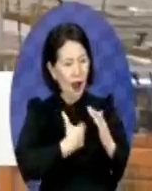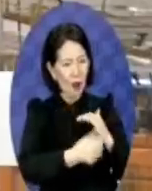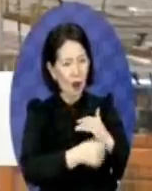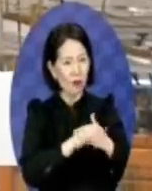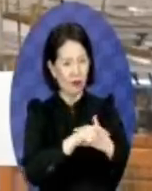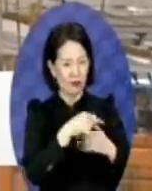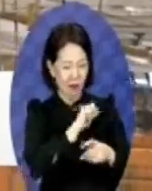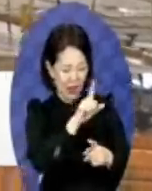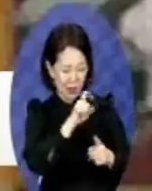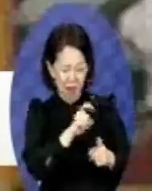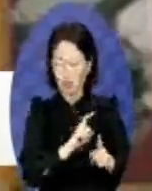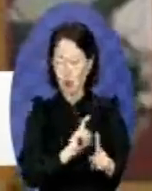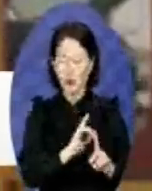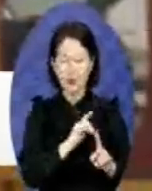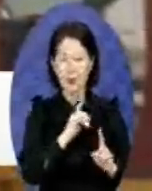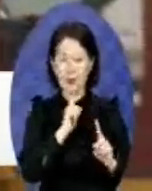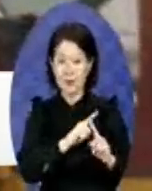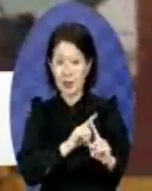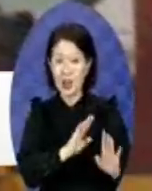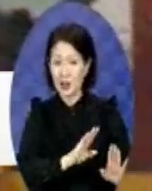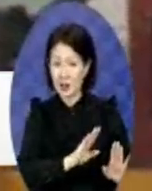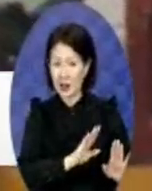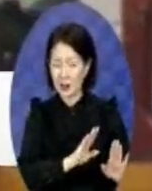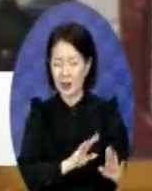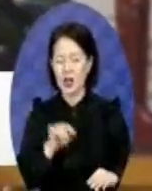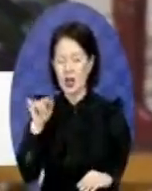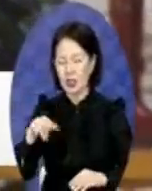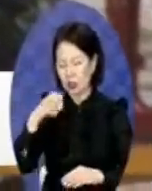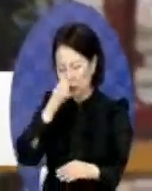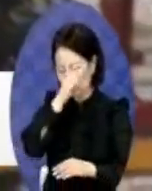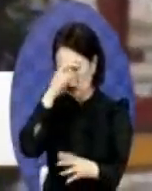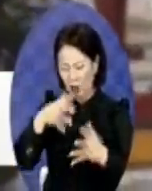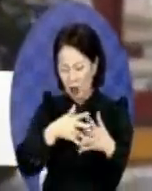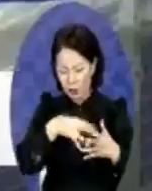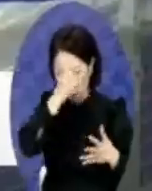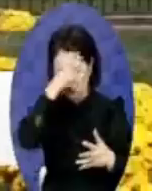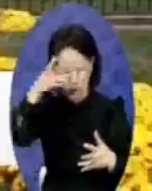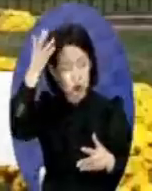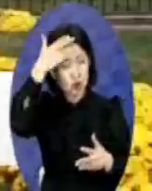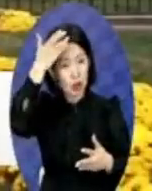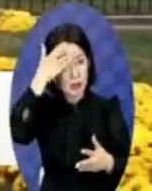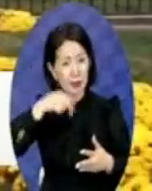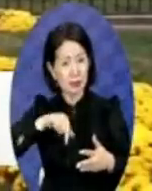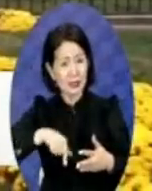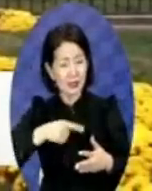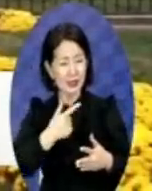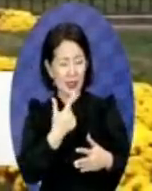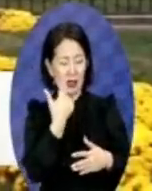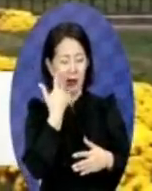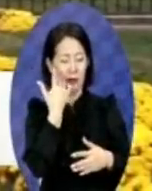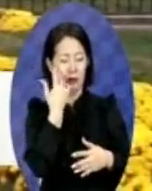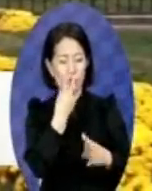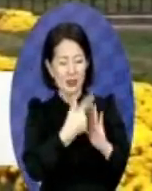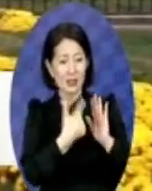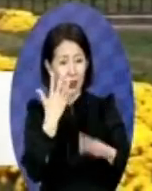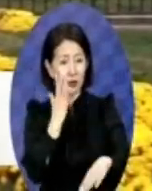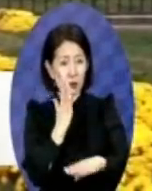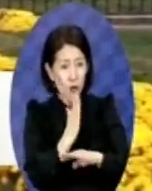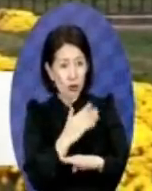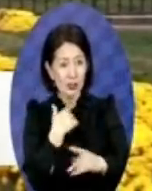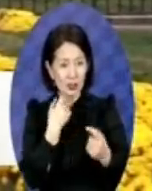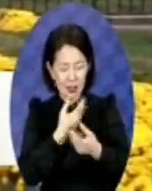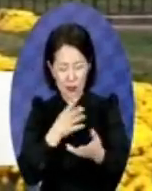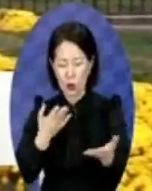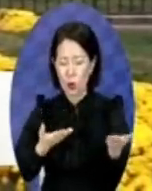байр суурь хадгалсаар байгаа. За Америк нэгдсэн улсын ерөнхийлөгч Дональд Трамп энэ сарын 5-ны өдөр улс орны тухай ихтгэл тавихдаа худалдааны шударга